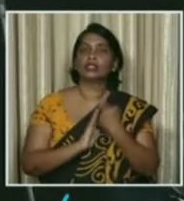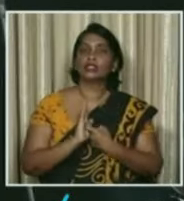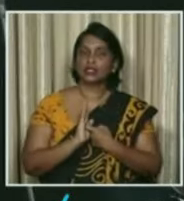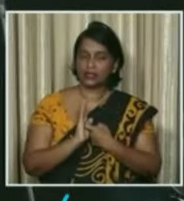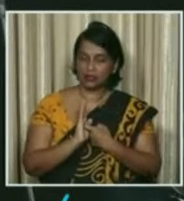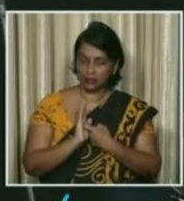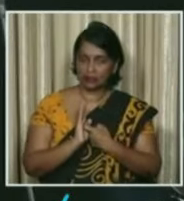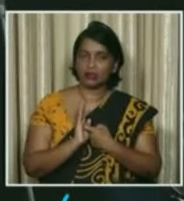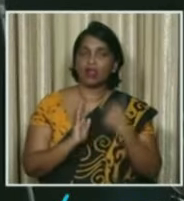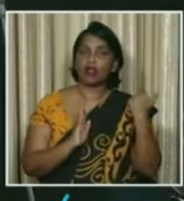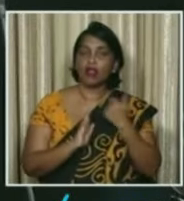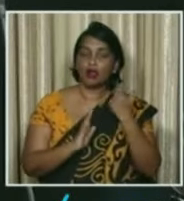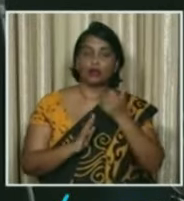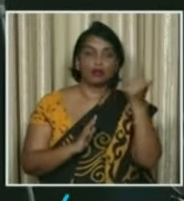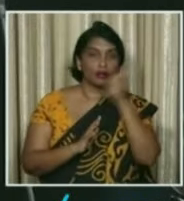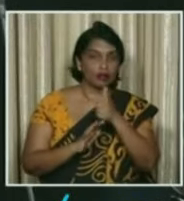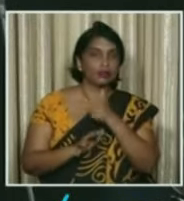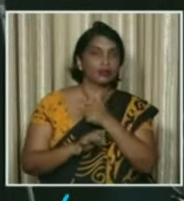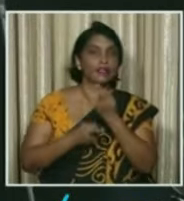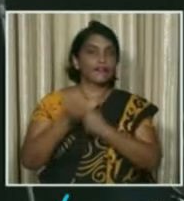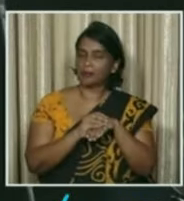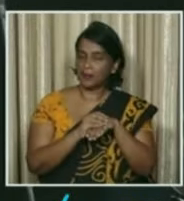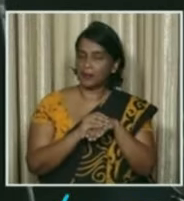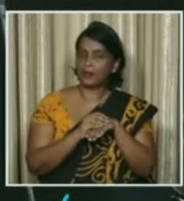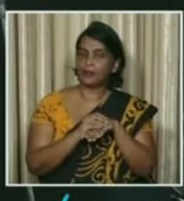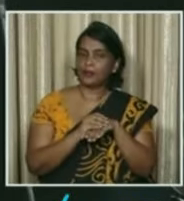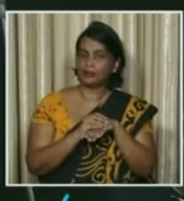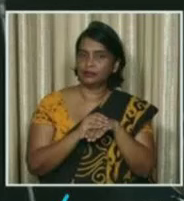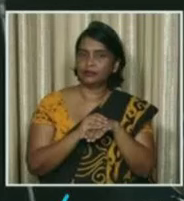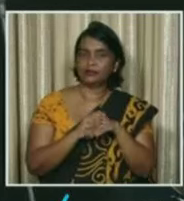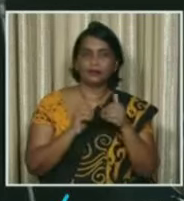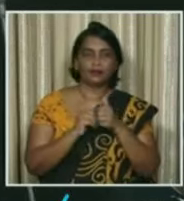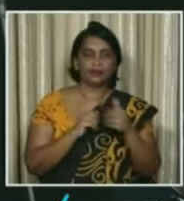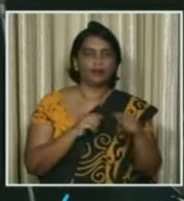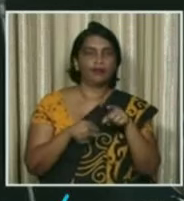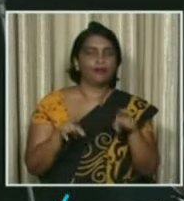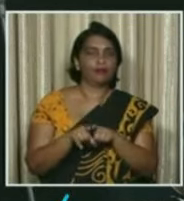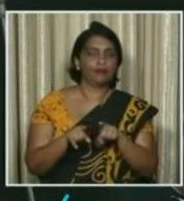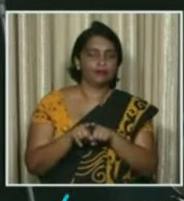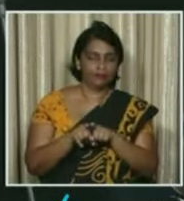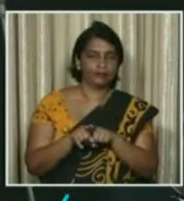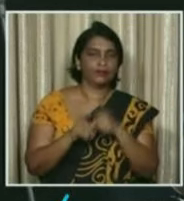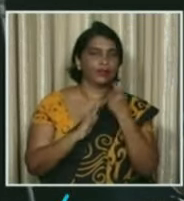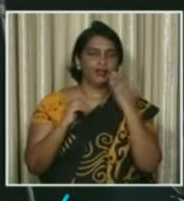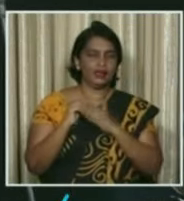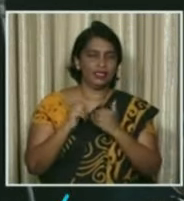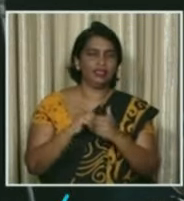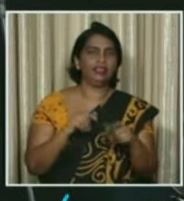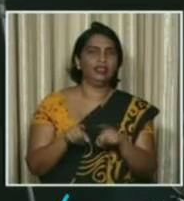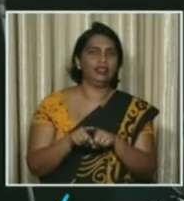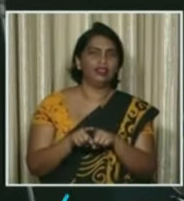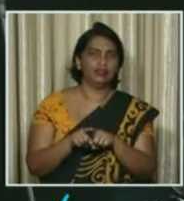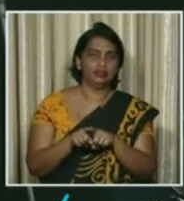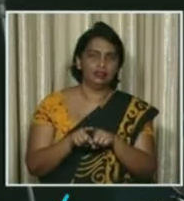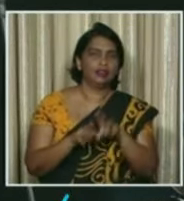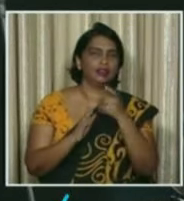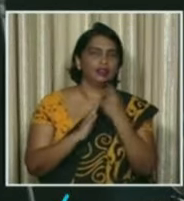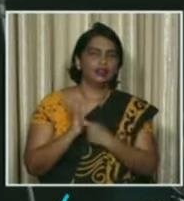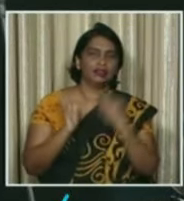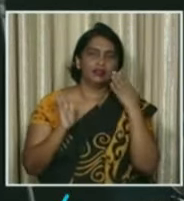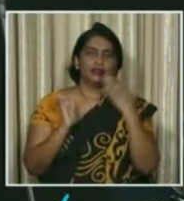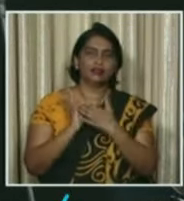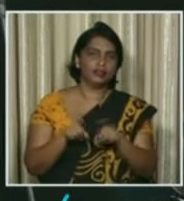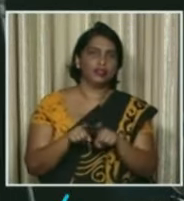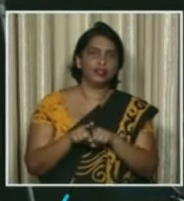රෙගුලාසි අලුත් සුරාබදු විකුණුම් මධ්‍යස්ථානයක් සිදු කිරීමට අවශ්‍ය කරන නව රෙගුලාසි තමයි මෙහි තියෙන්නේ. මේ රෙගුලාසි ගැසට්